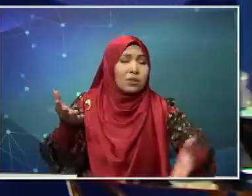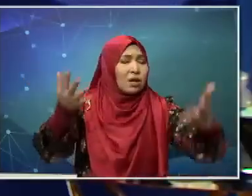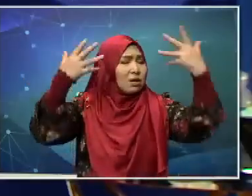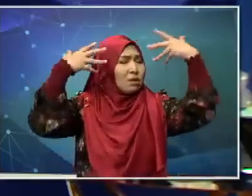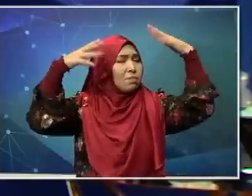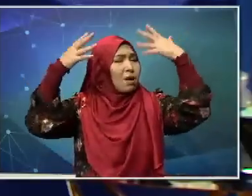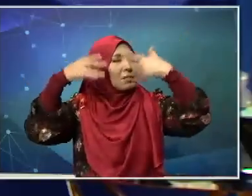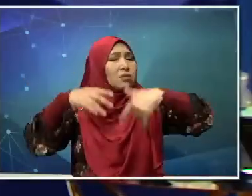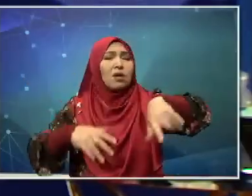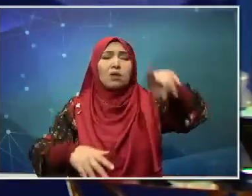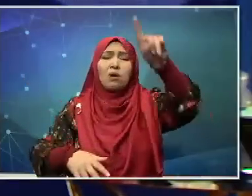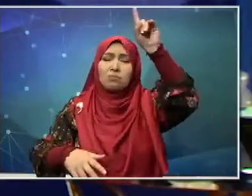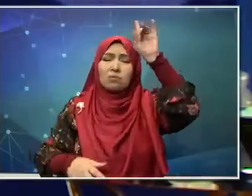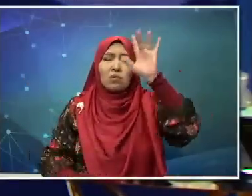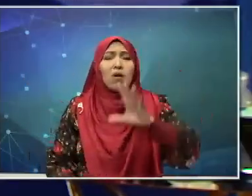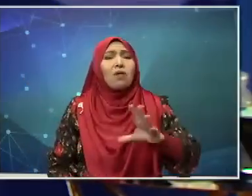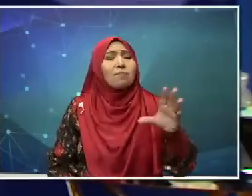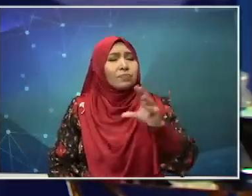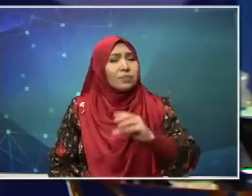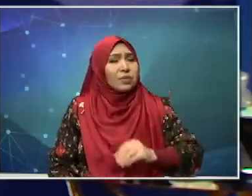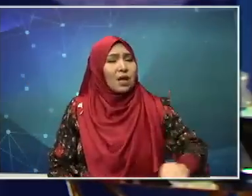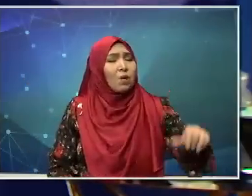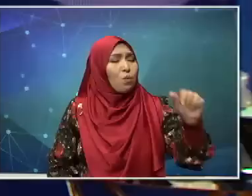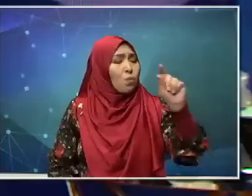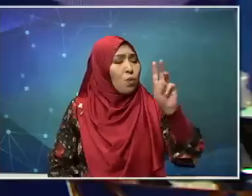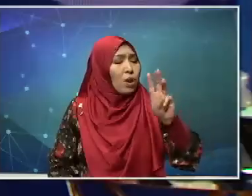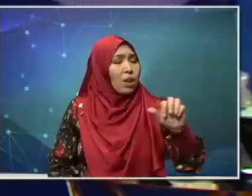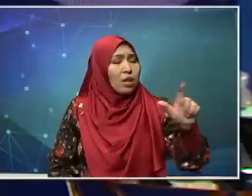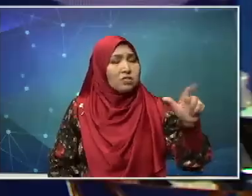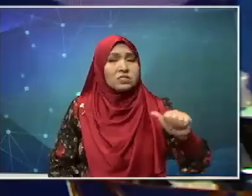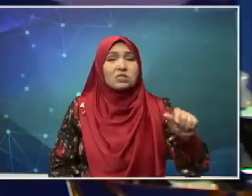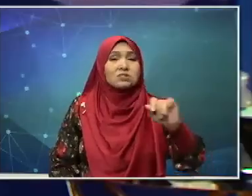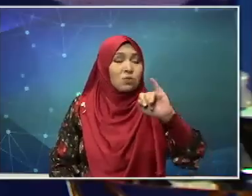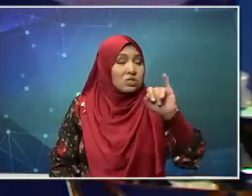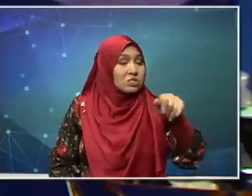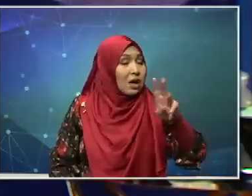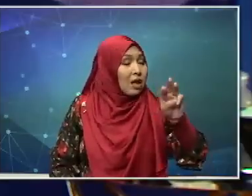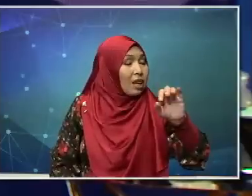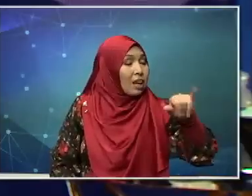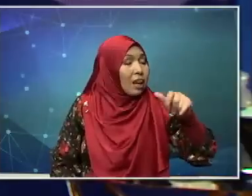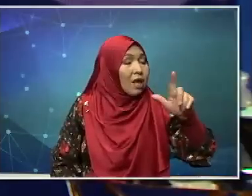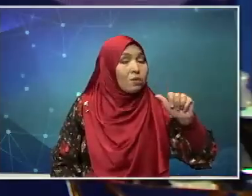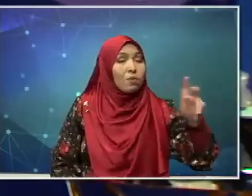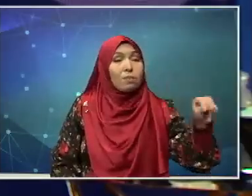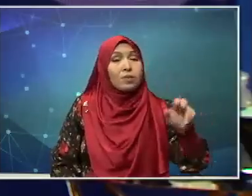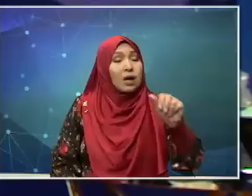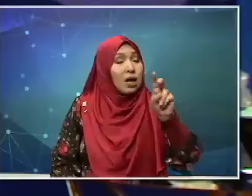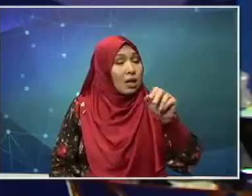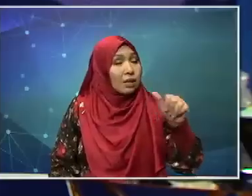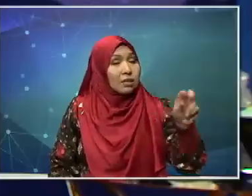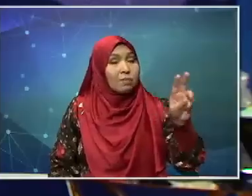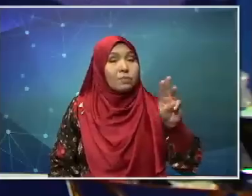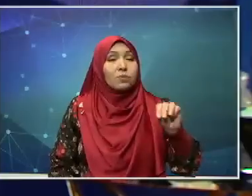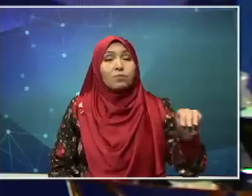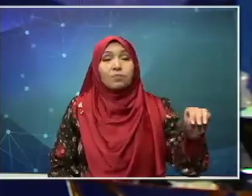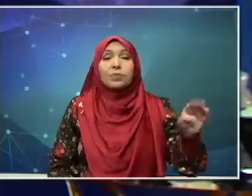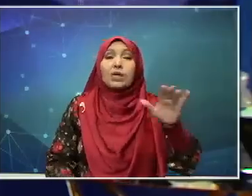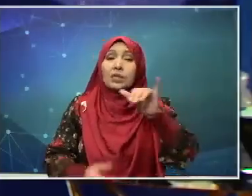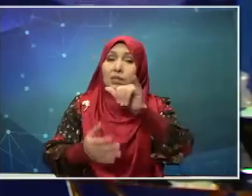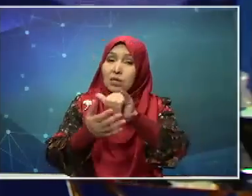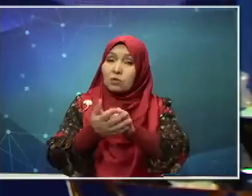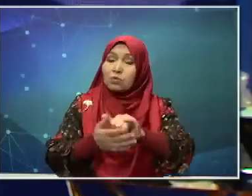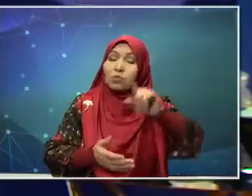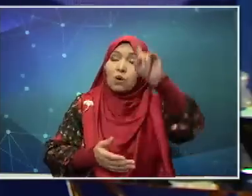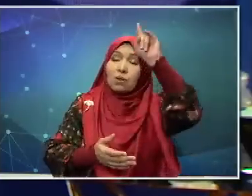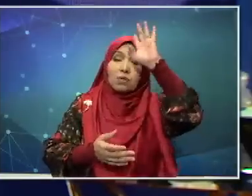walladzi kholaqol Aswaja qullah wajah lagu Minang full kiwalan hamimah Tarub Kabun yaitu